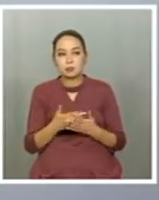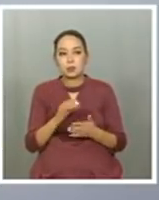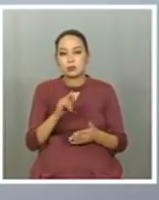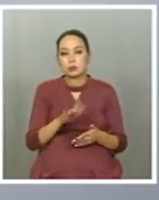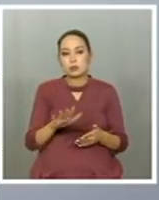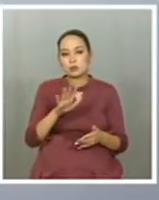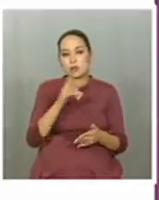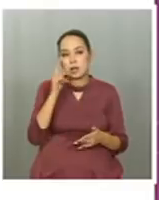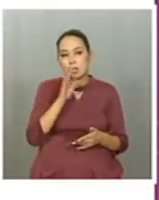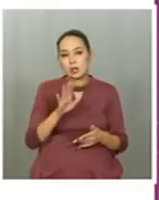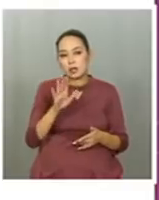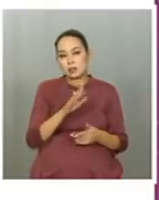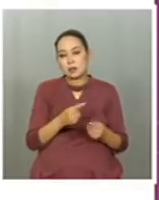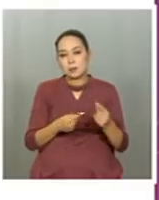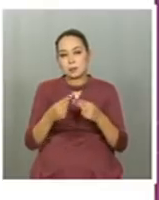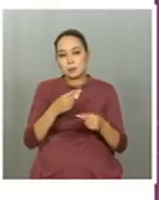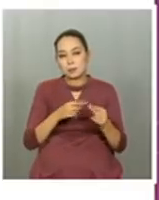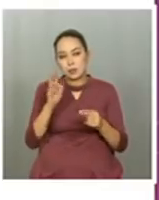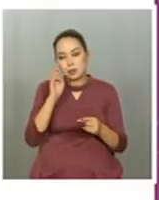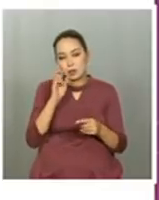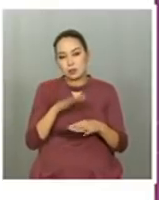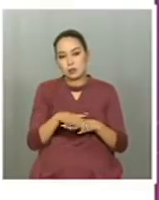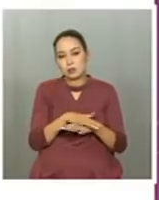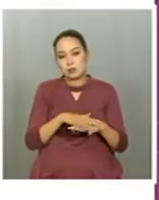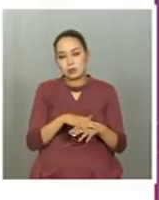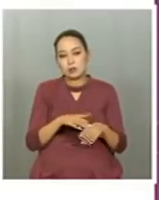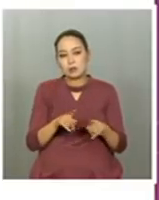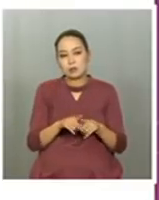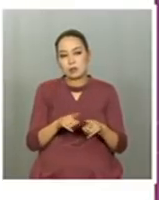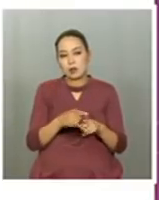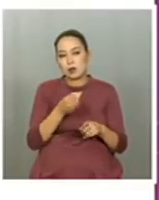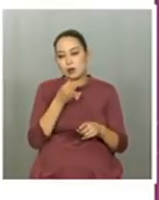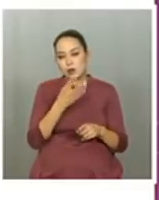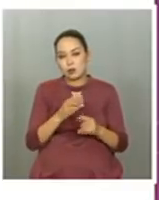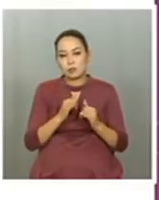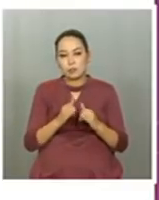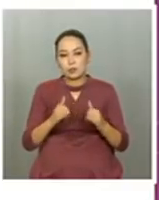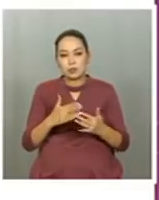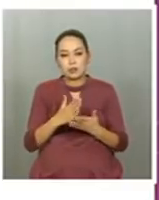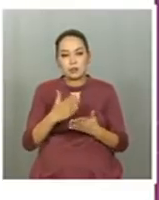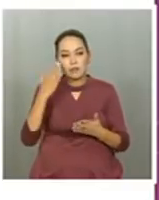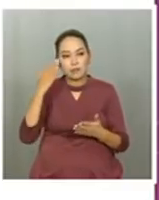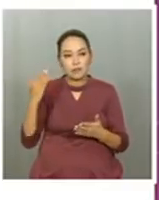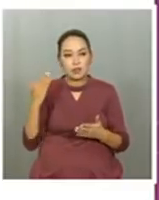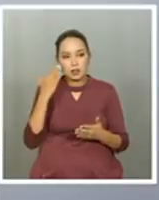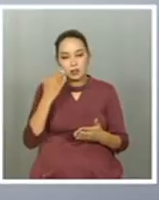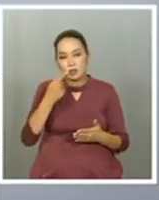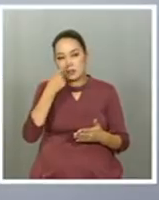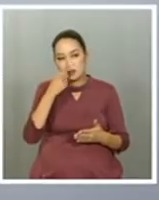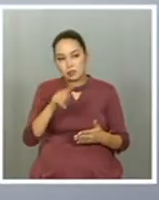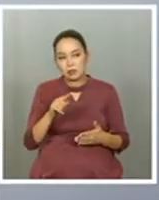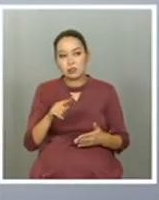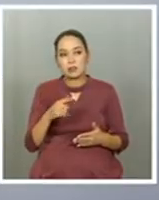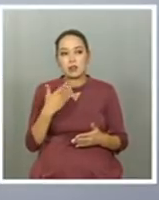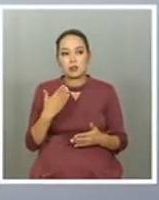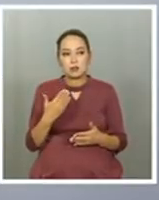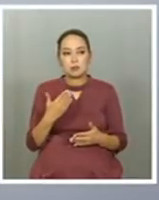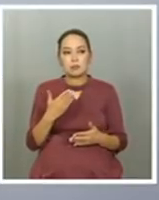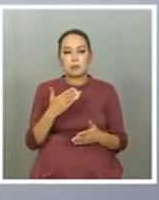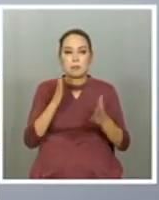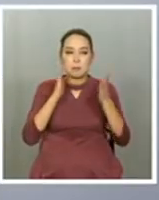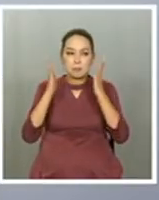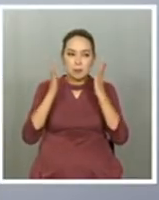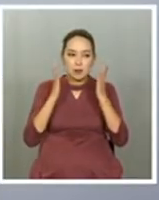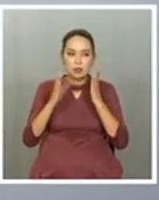бұл мемлекеттер бір-біріне жақын орналасқан. Мысалы Вьетнам, Камбоджа, Таиланд, Мьянма, Лаос, Малайзия, Сингапур